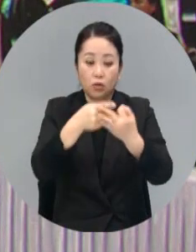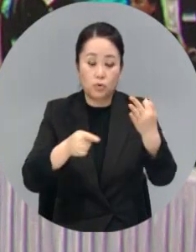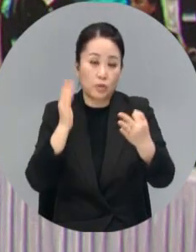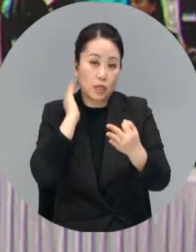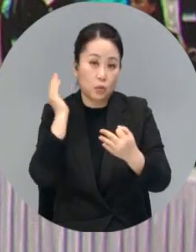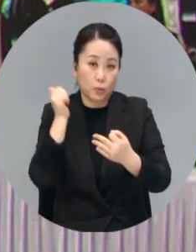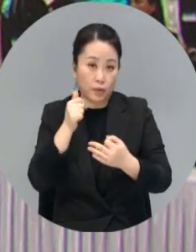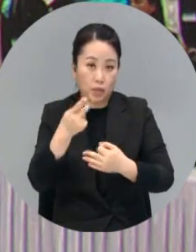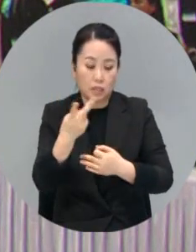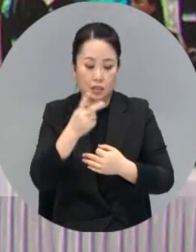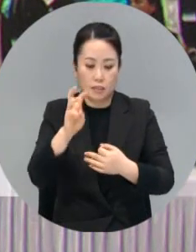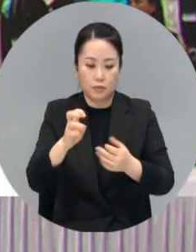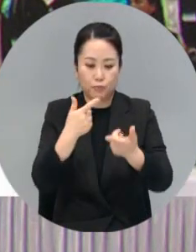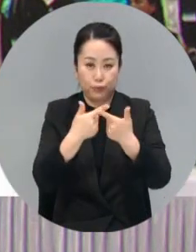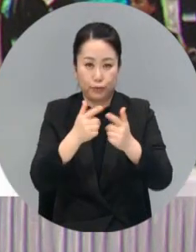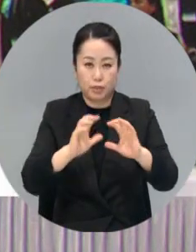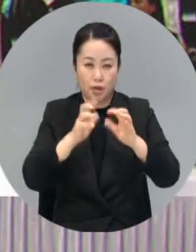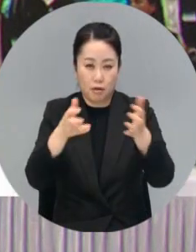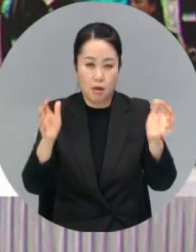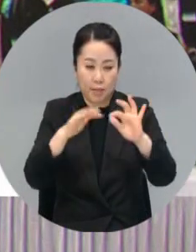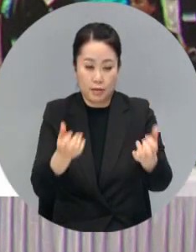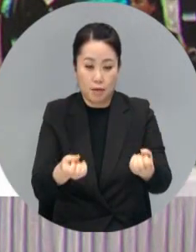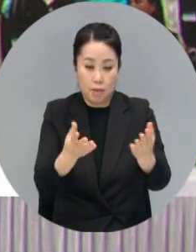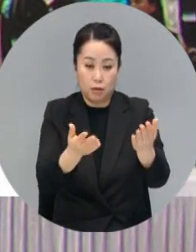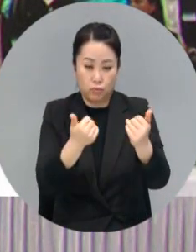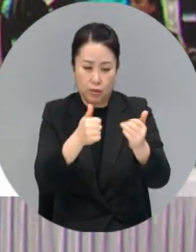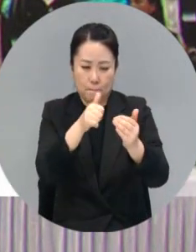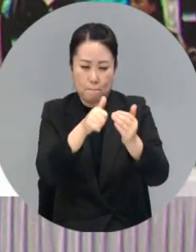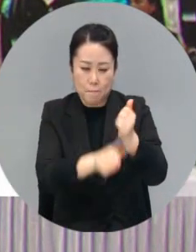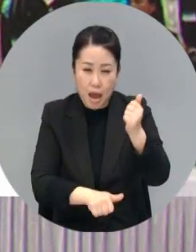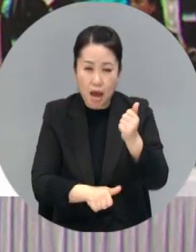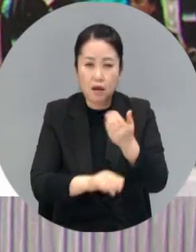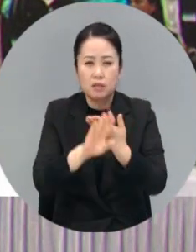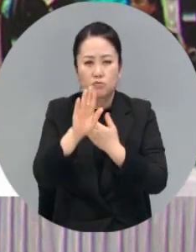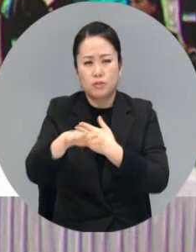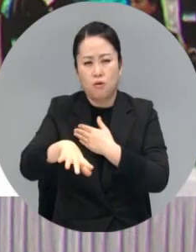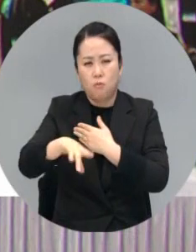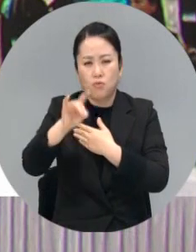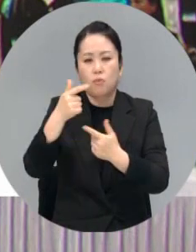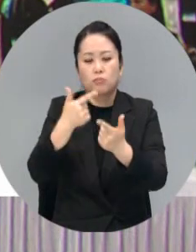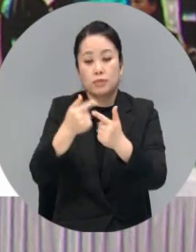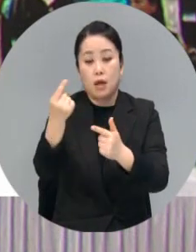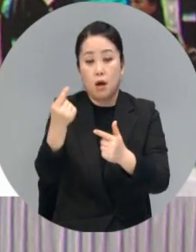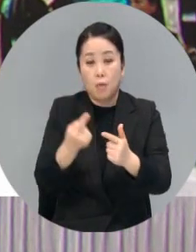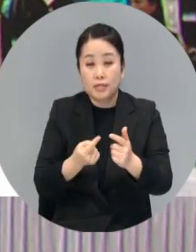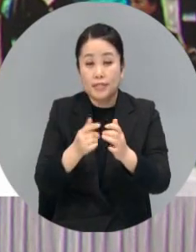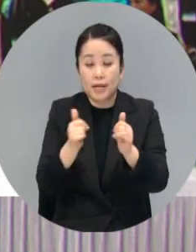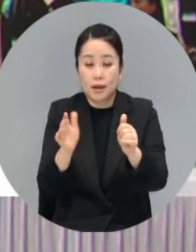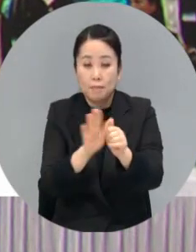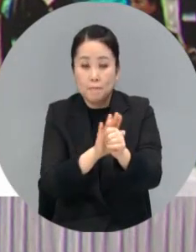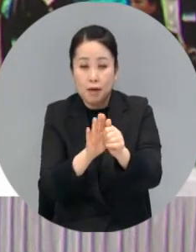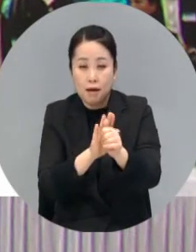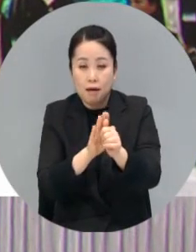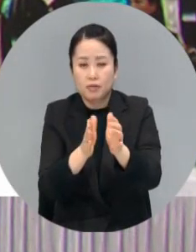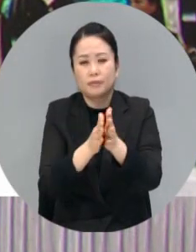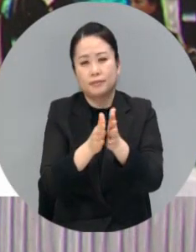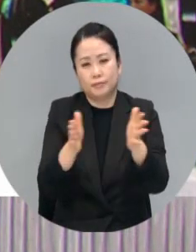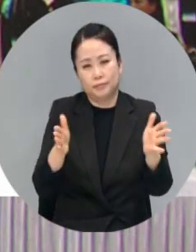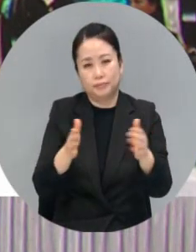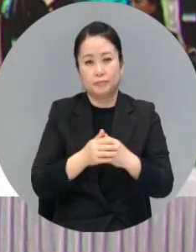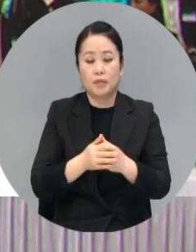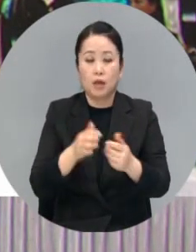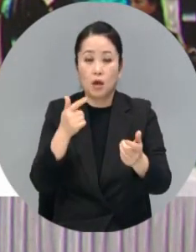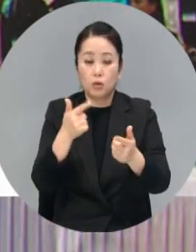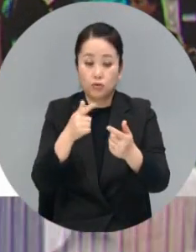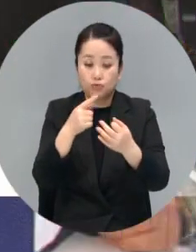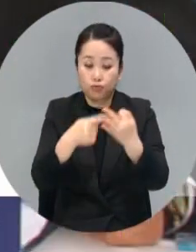윤석열 대통령이 2030 부산 세계박람회 유치 실패 이후 처음으로 부산을 찾아 민심 달래기에 나섰습니다.